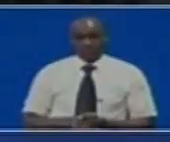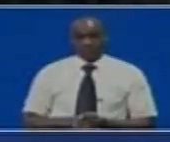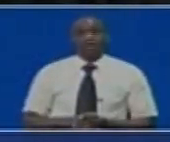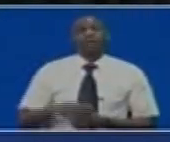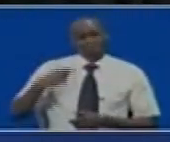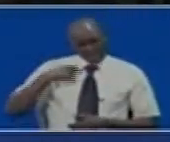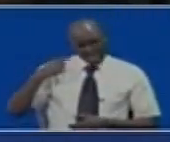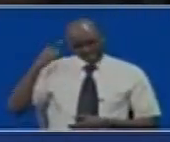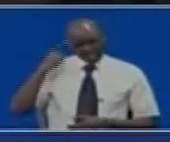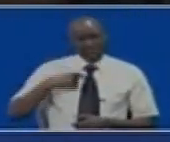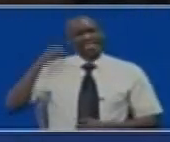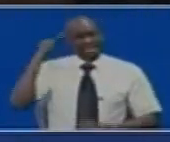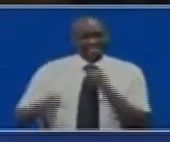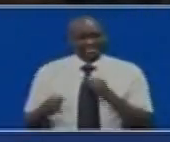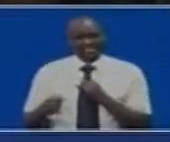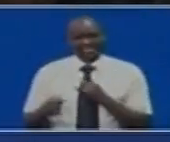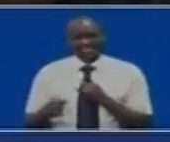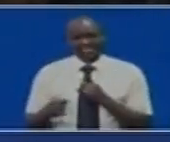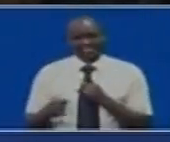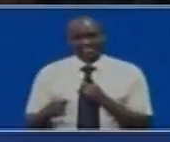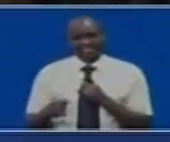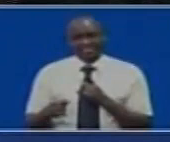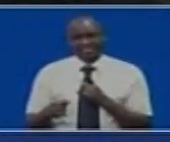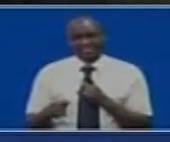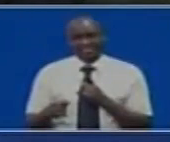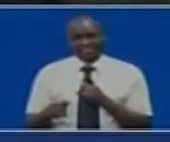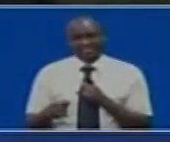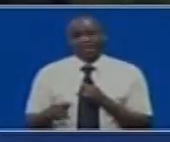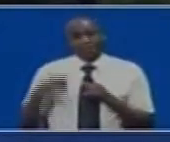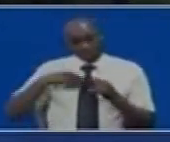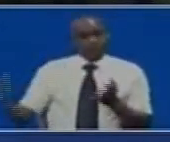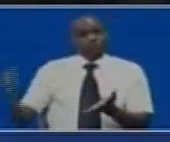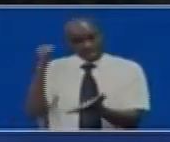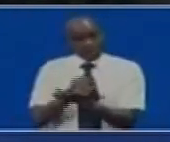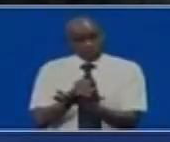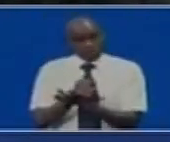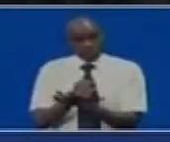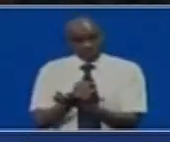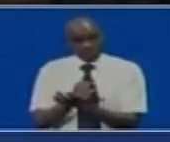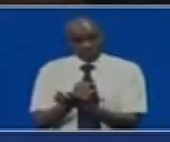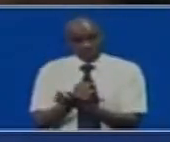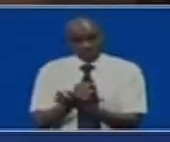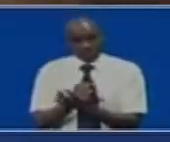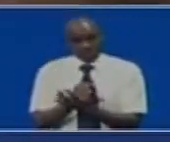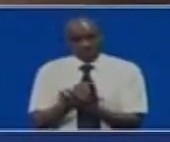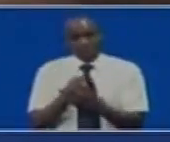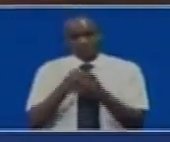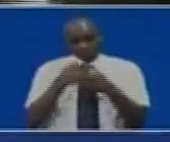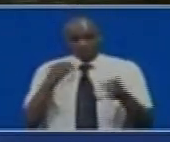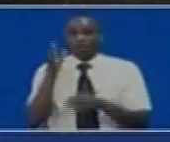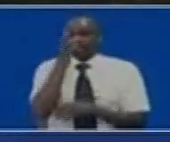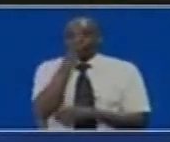we were the last recruits before Jomo Kenyatta